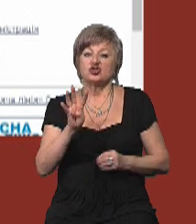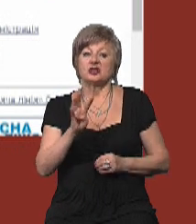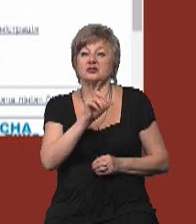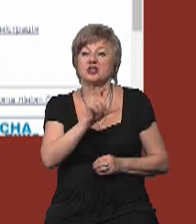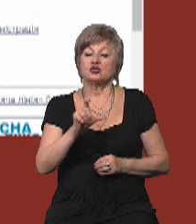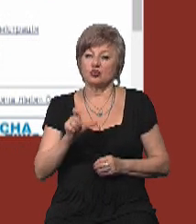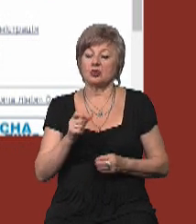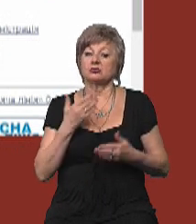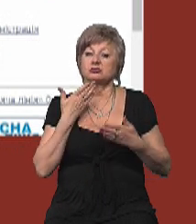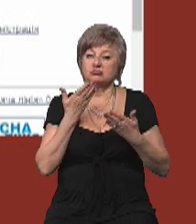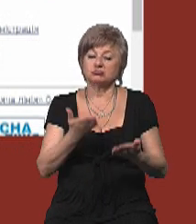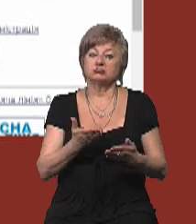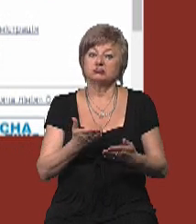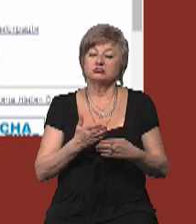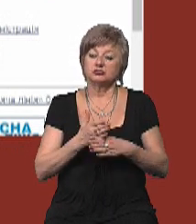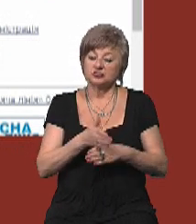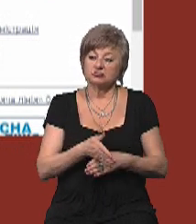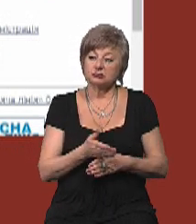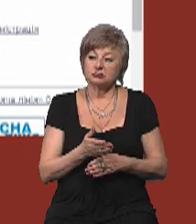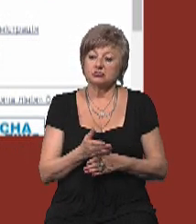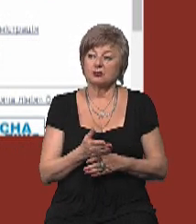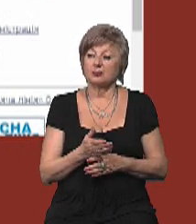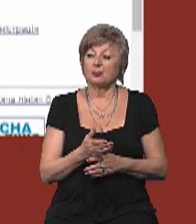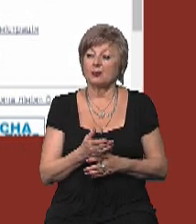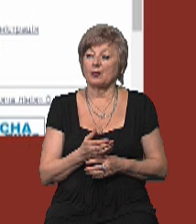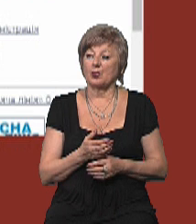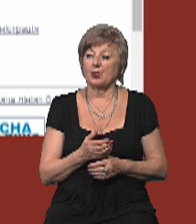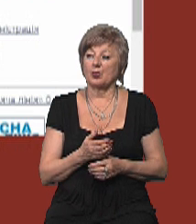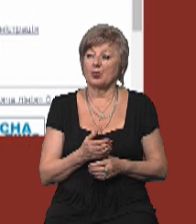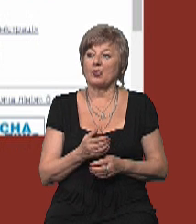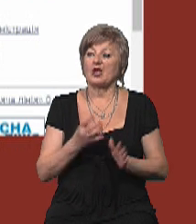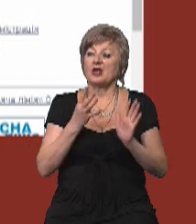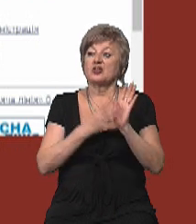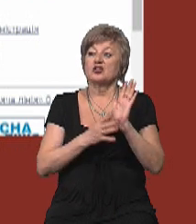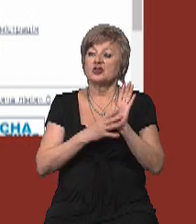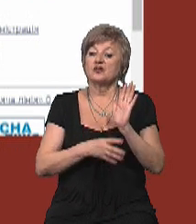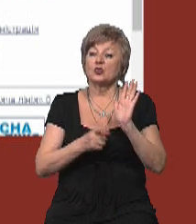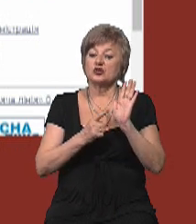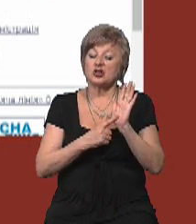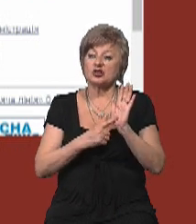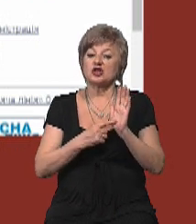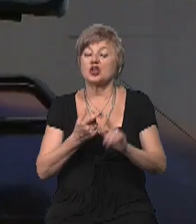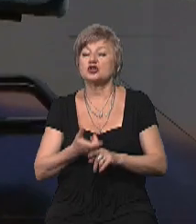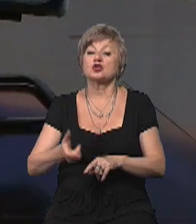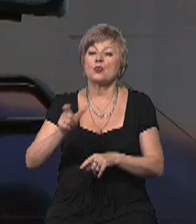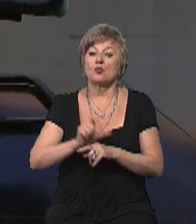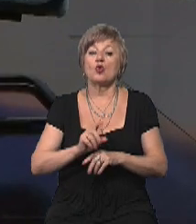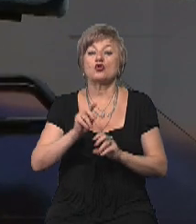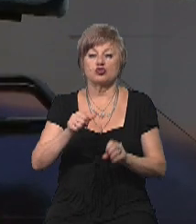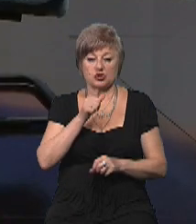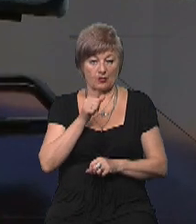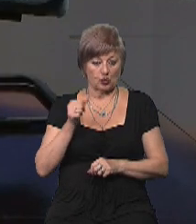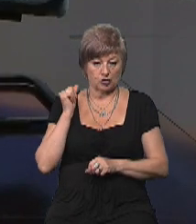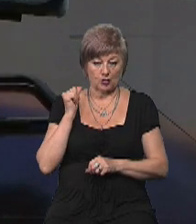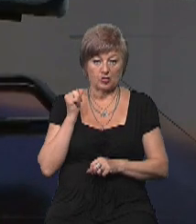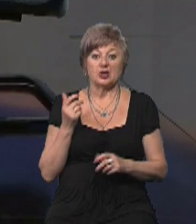214 звернень. Це на 118... На 96 звернень більше, ніж за аналогічний період минулого року. Ну, это говорит